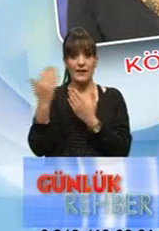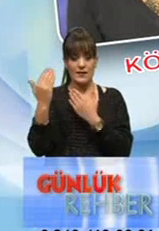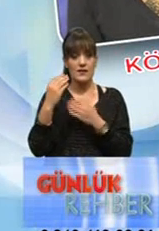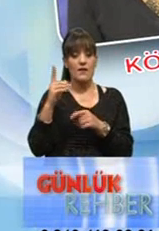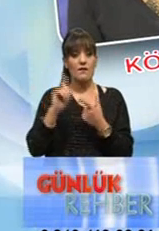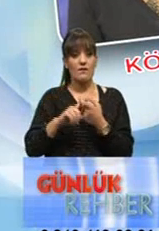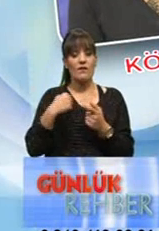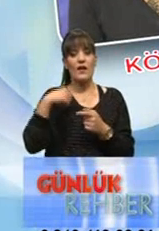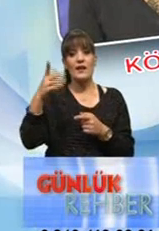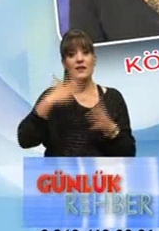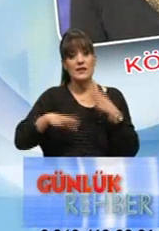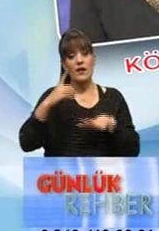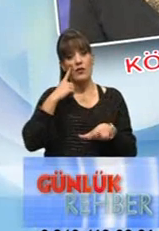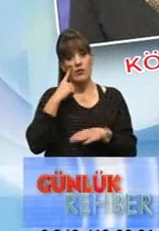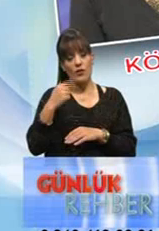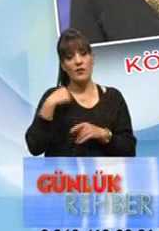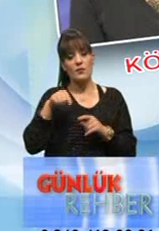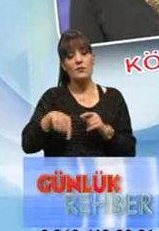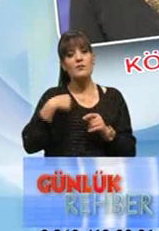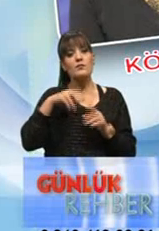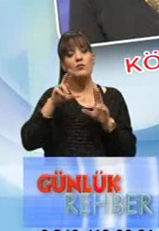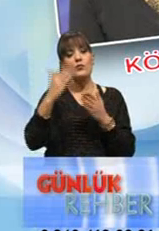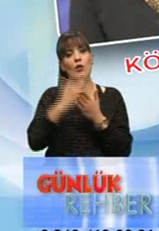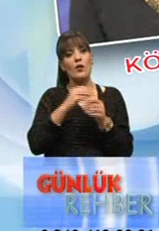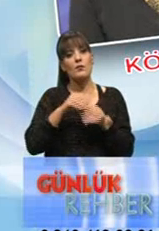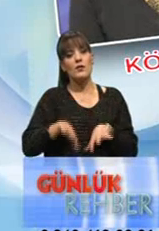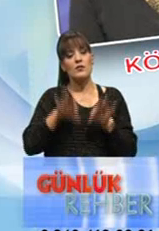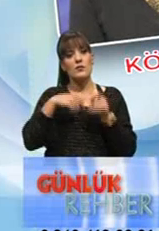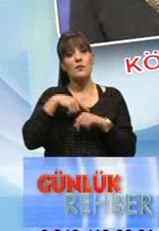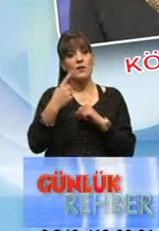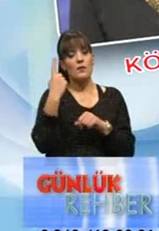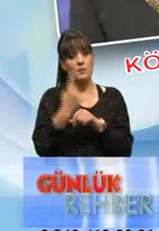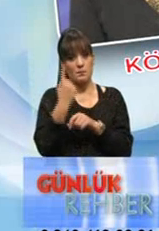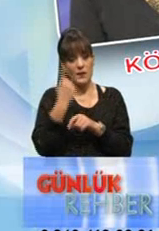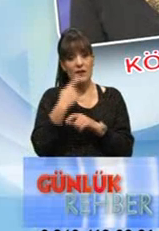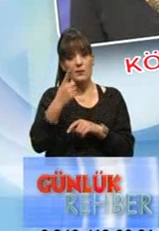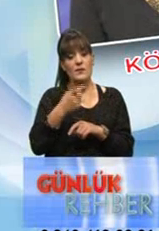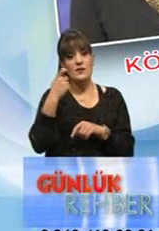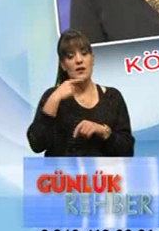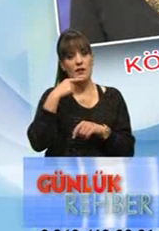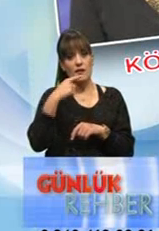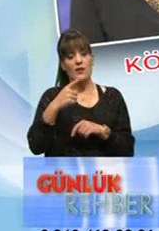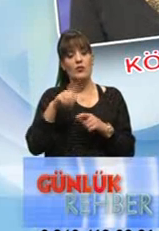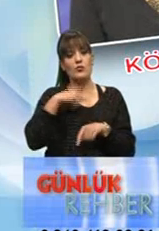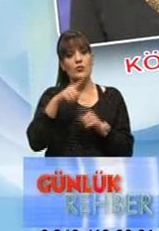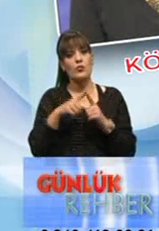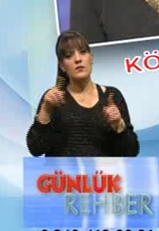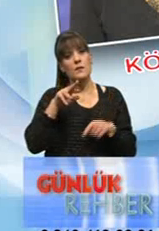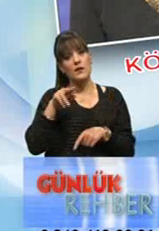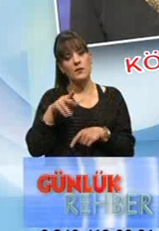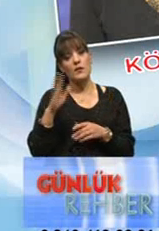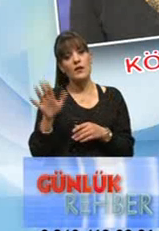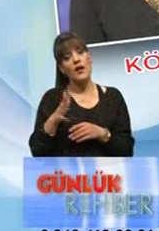ve dilekleri çerçevesinde yayınımızı oluşturmaya çalışıyoruz. Hı hı. Şimdi haftada bir dediniz, bir saat dediniz. Süresini uzatmak gibi